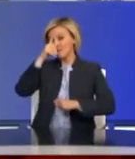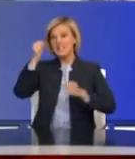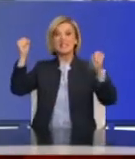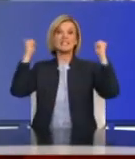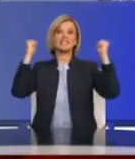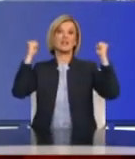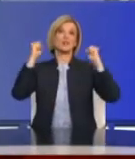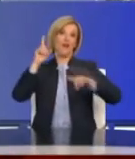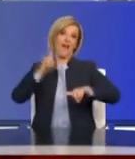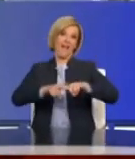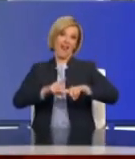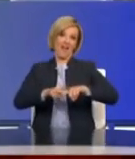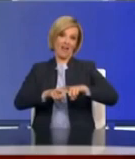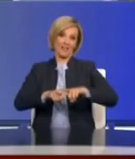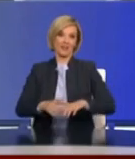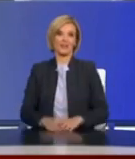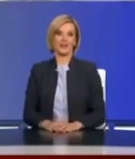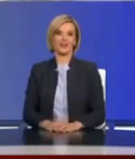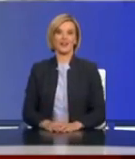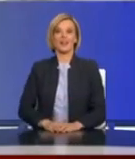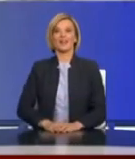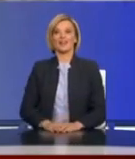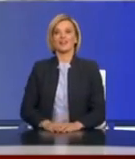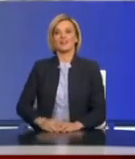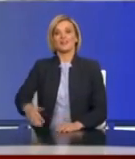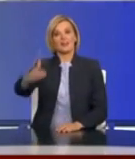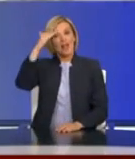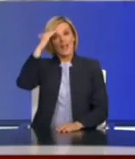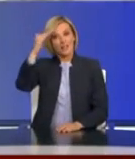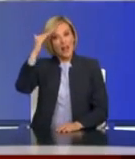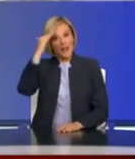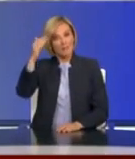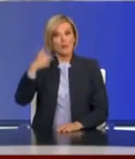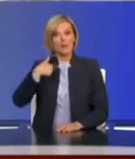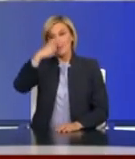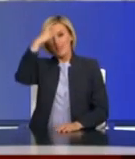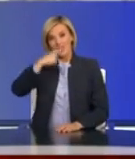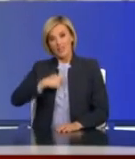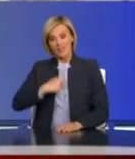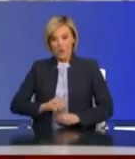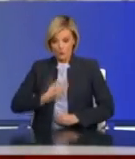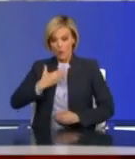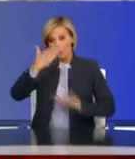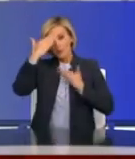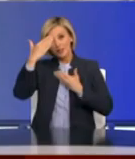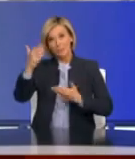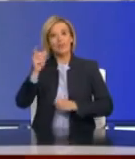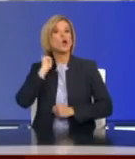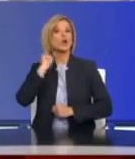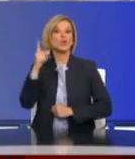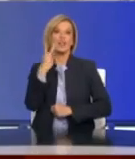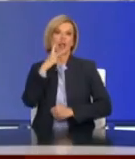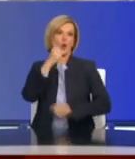Καλημέρα. Πολλά. Είναι δική μου τιμή που βρίσκομαι σήμερα εδώ στον εορτασμό των 200 χρόνων από την Επανάσταση. Ξεκινάμε.